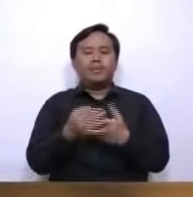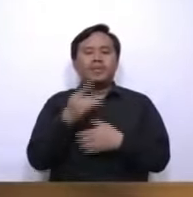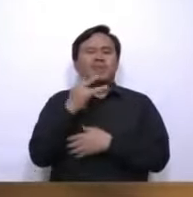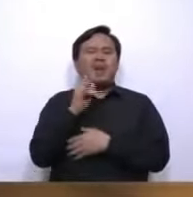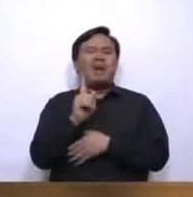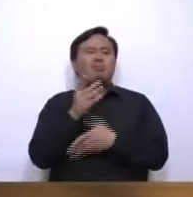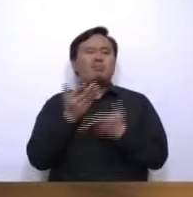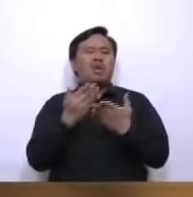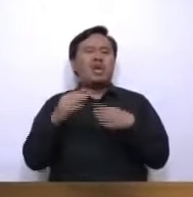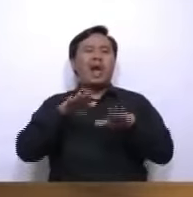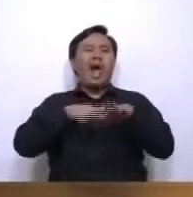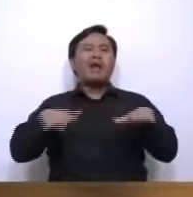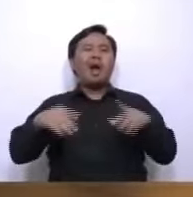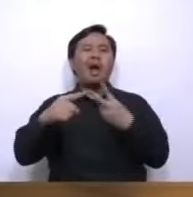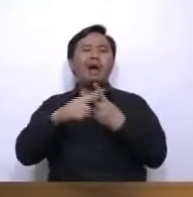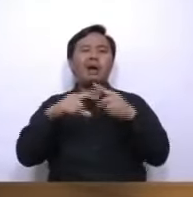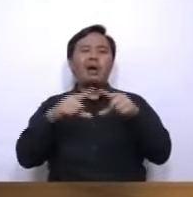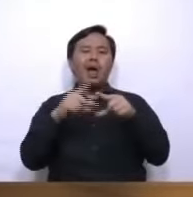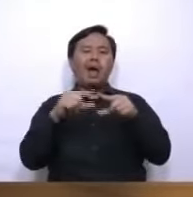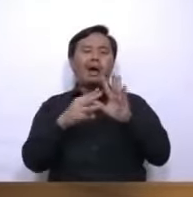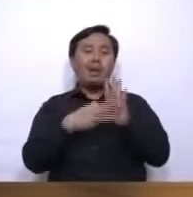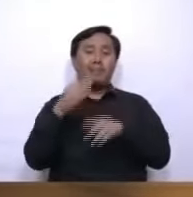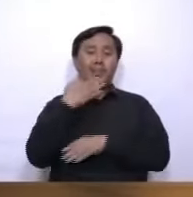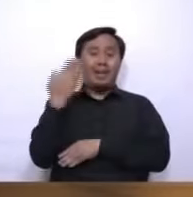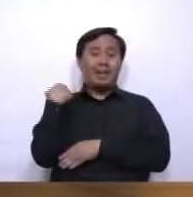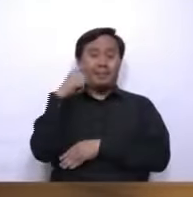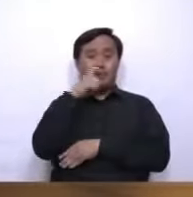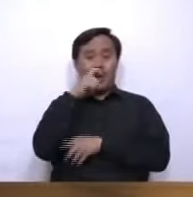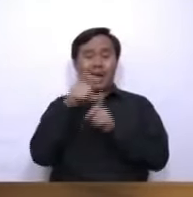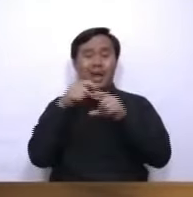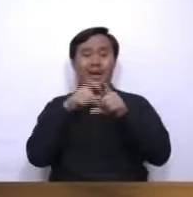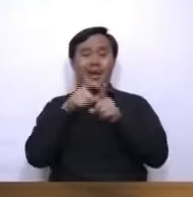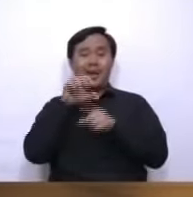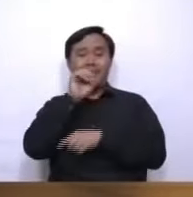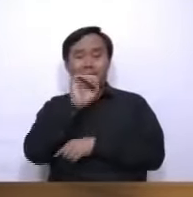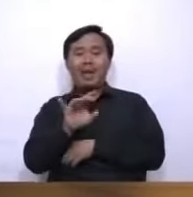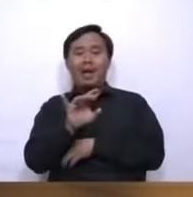haram, apa yang disampaikan oleh Kang Deddy tadi, adalah merupakan